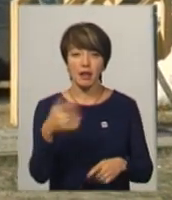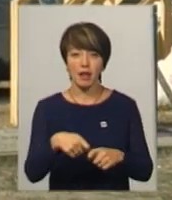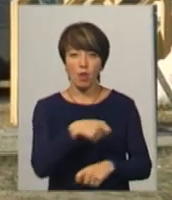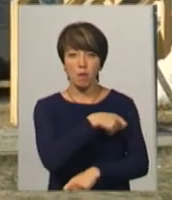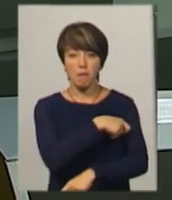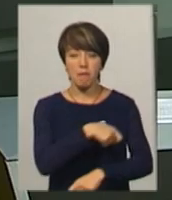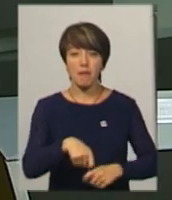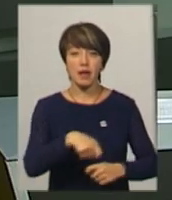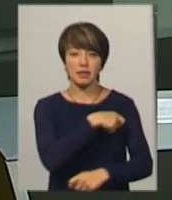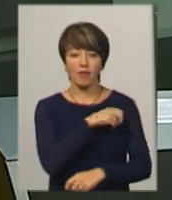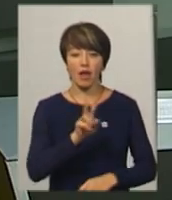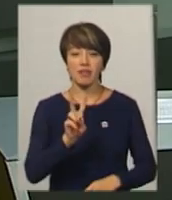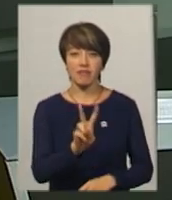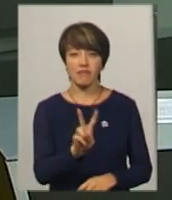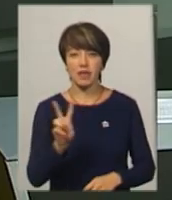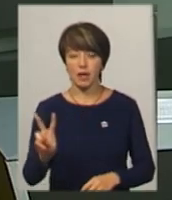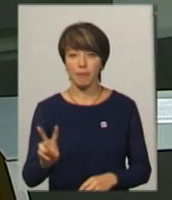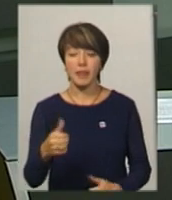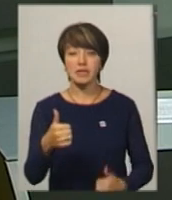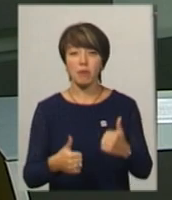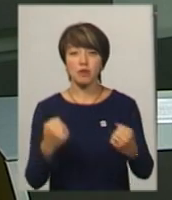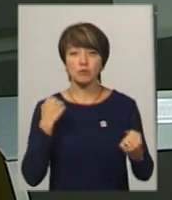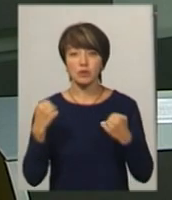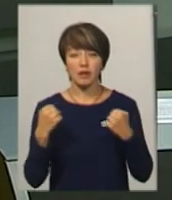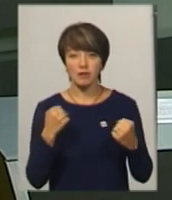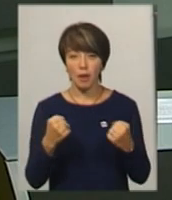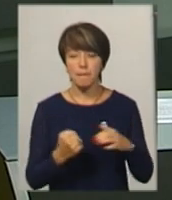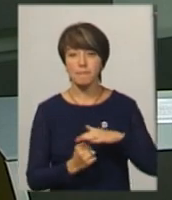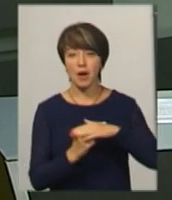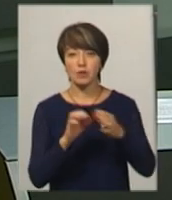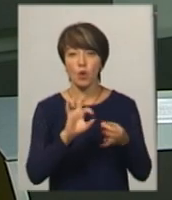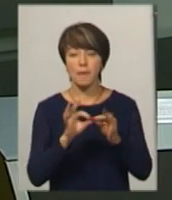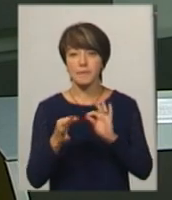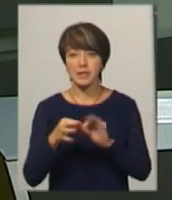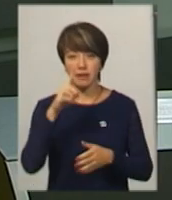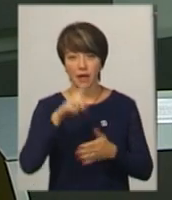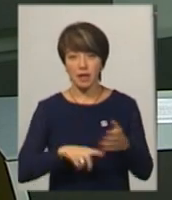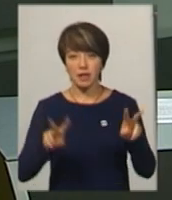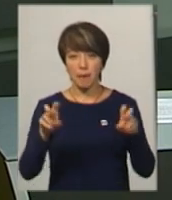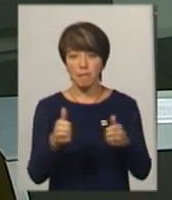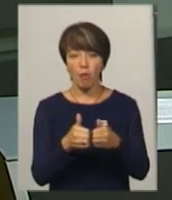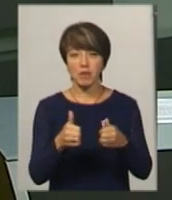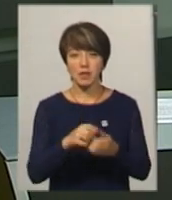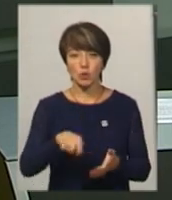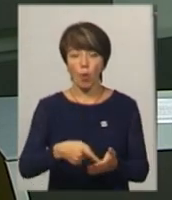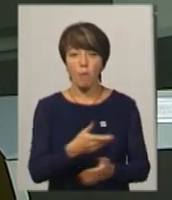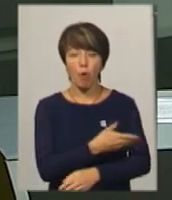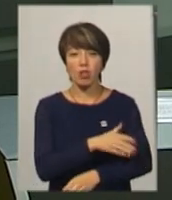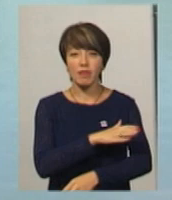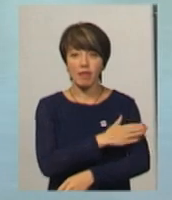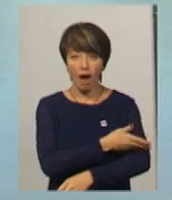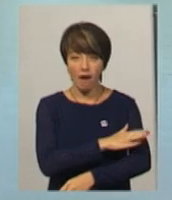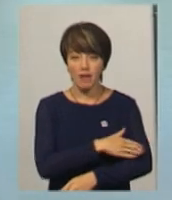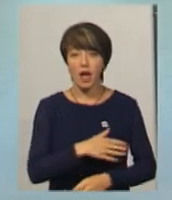двійках. Змагаються спортсмени на спортивній базі «Олімпійські надії» поблизу Полтави. Хмельницьку область